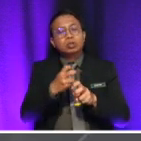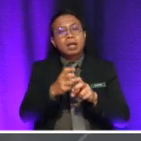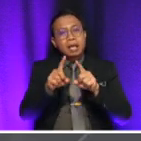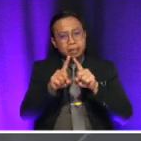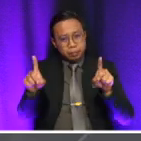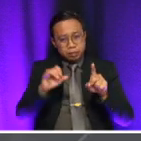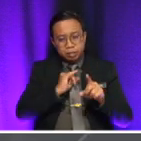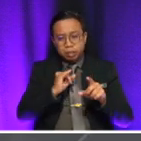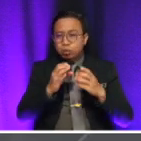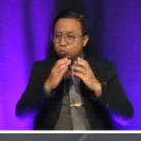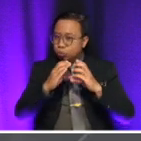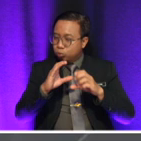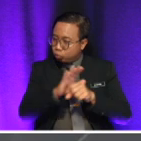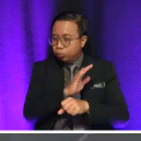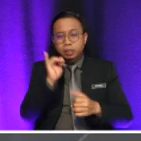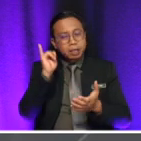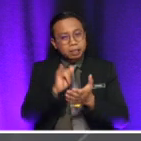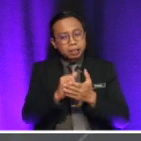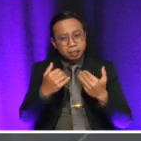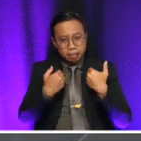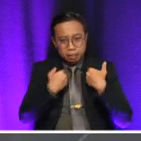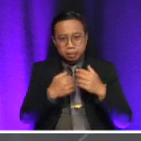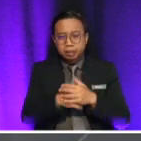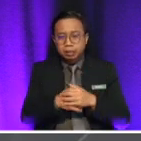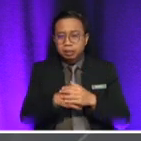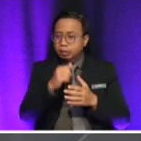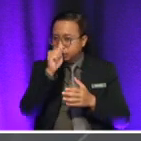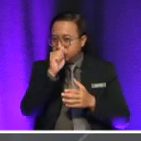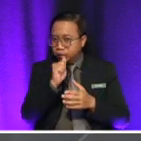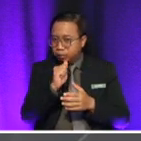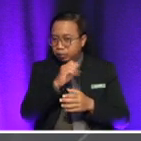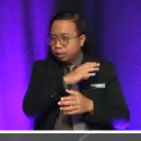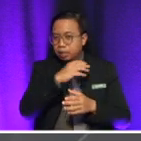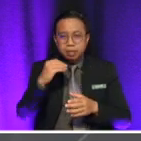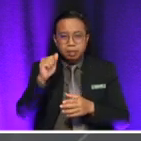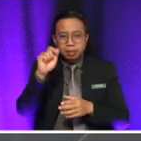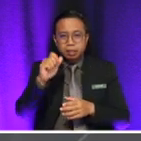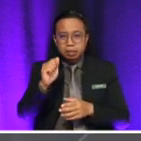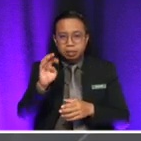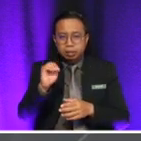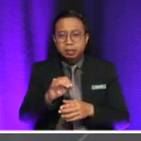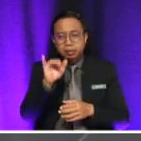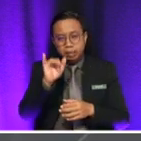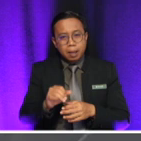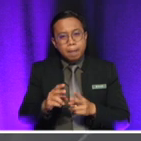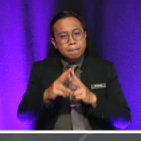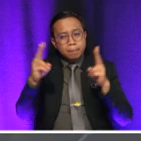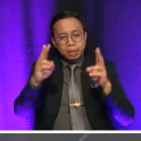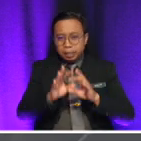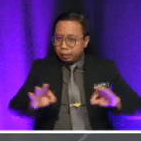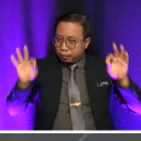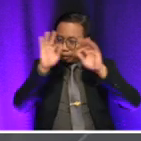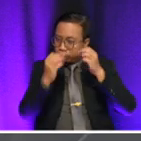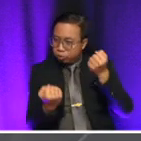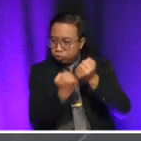saya cukup yakin bahwa dengan adanya rasa muhibah kesabaran dan keagamaan serta yang paling penting sombongan